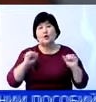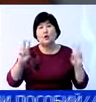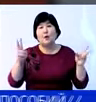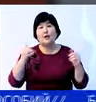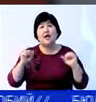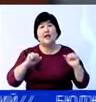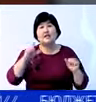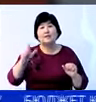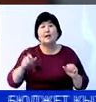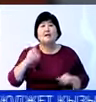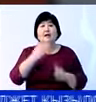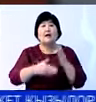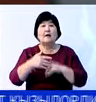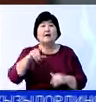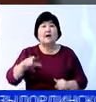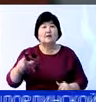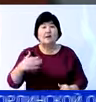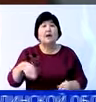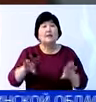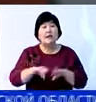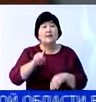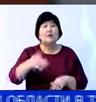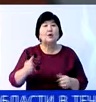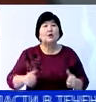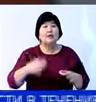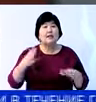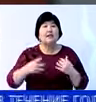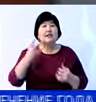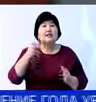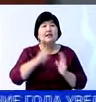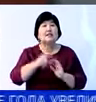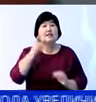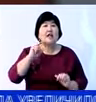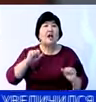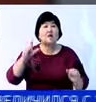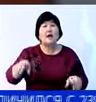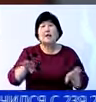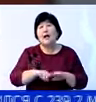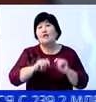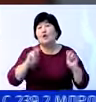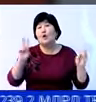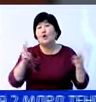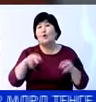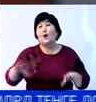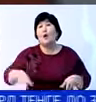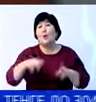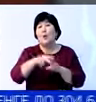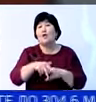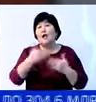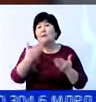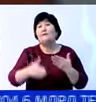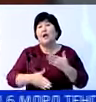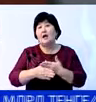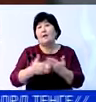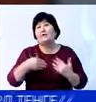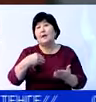для спортсменов с ограниченными возможностями. Там сегодня тренируется 361 спортсмен. Также открыли клуб конного спорта. При вашей поддержке